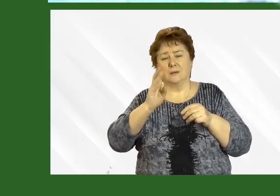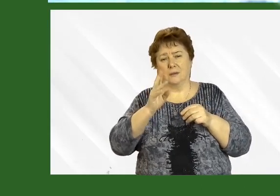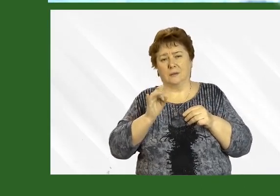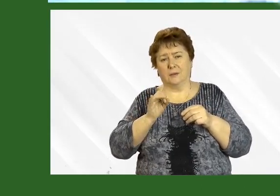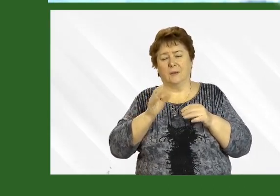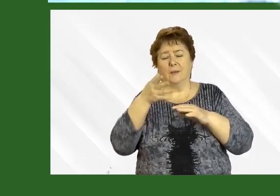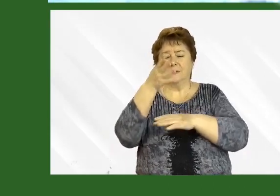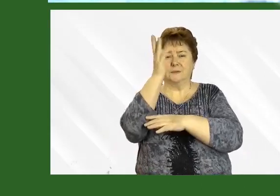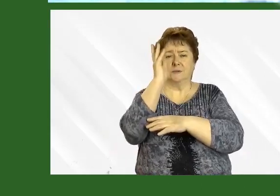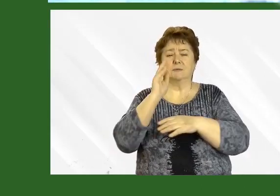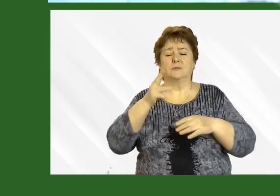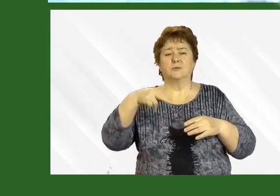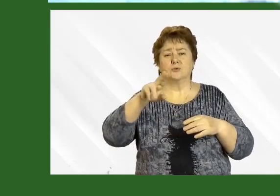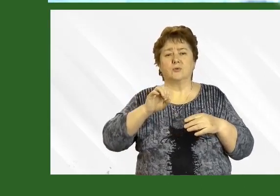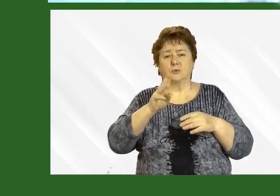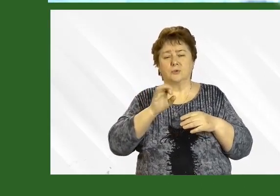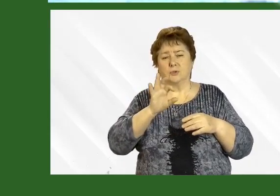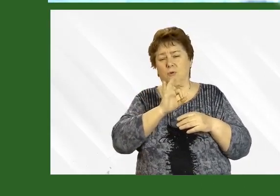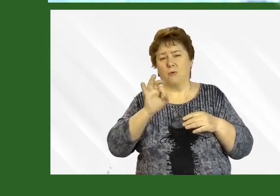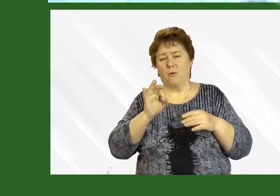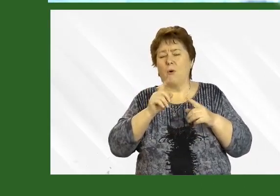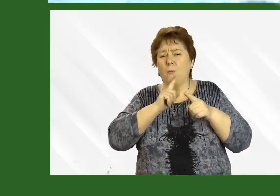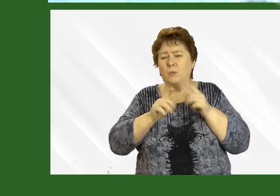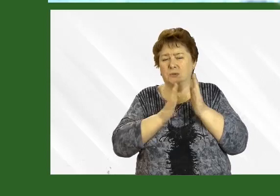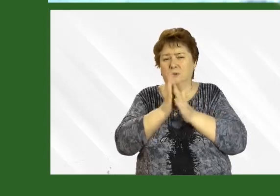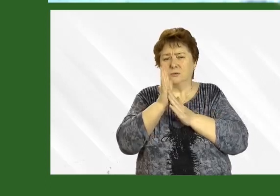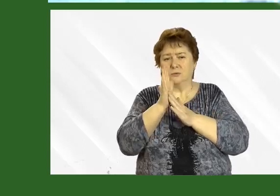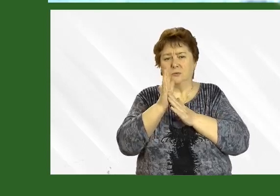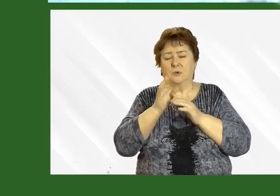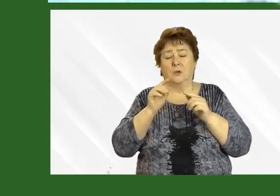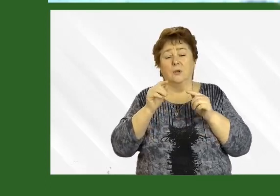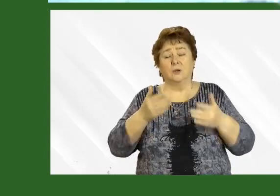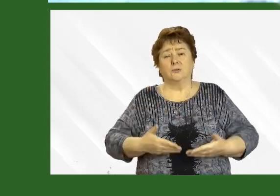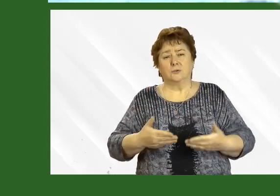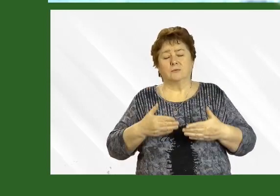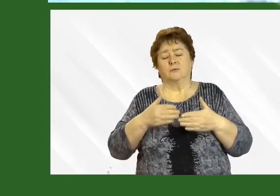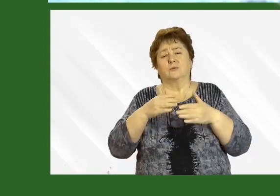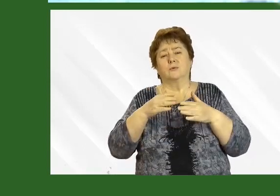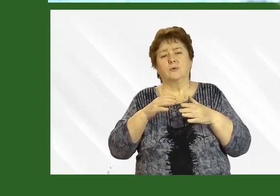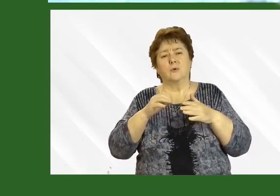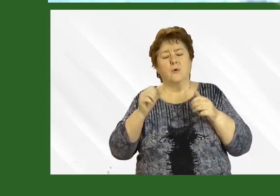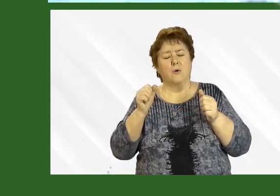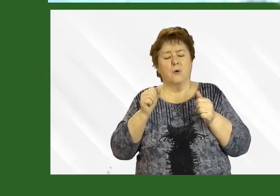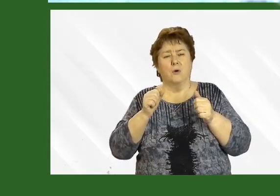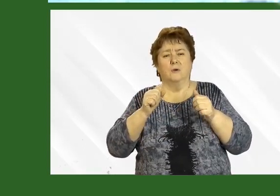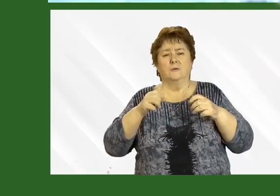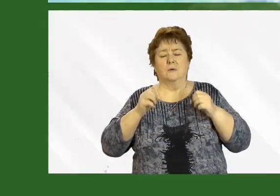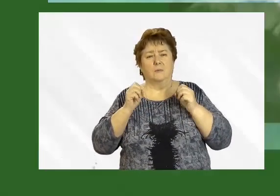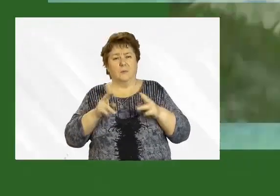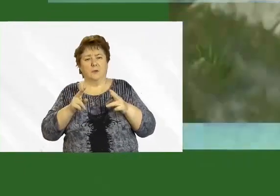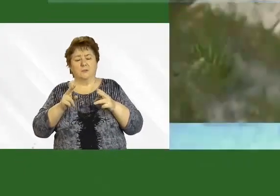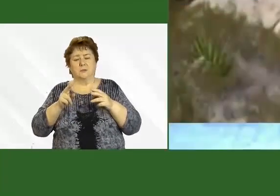деревья джошуа быстро растут они живут в суровых условиях пустыни